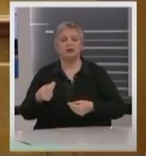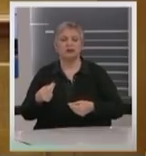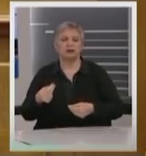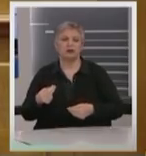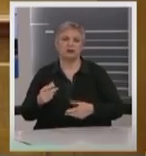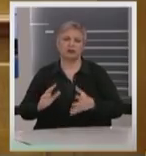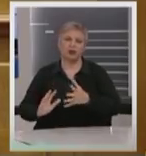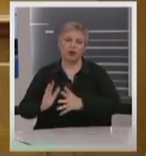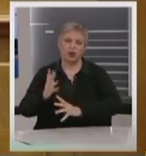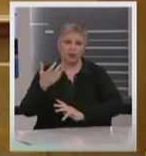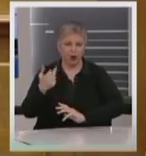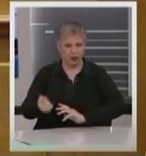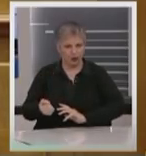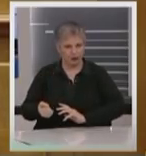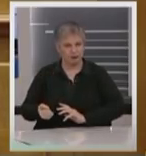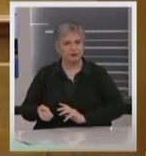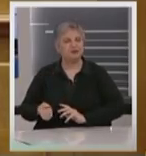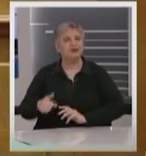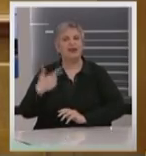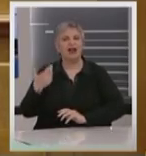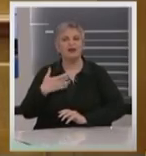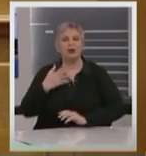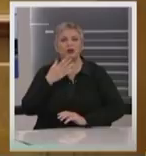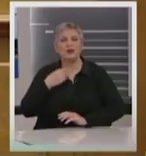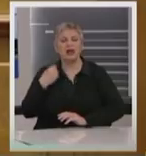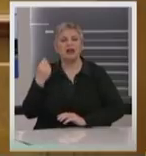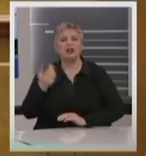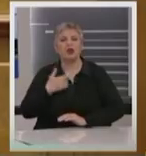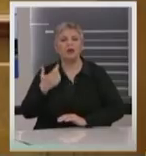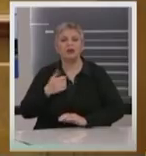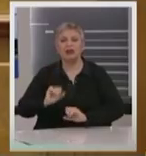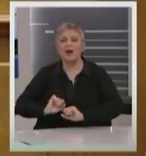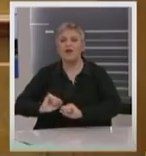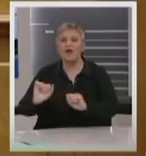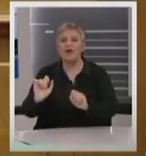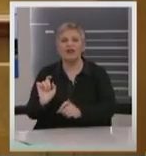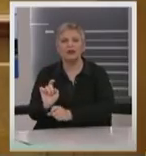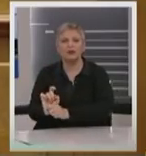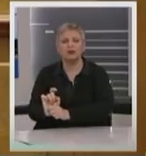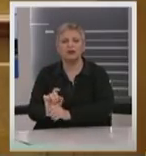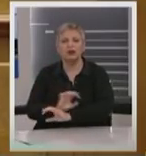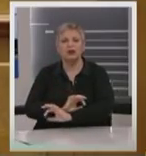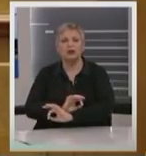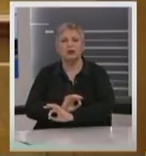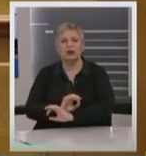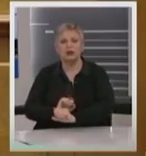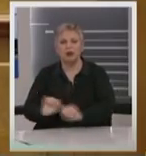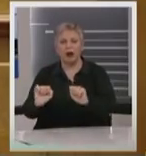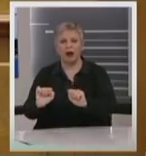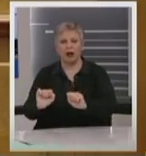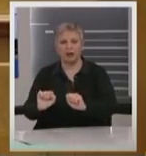κυβέρνηση θα χρειαστεί να απενεργοποιήσει. Όπως για παράδειγμα η τραγική κατάσταση στις αστικές